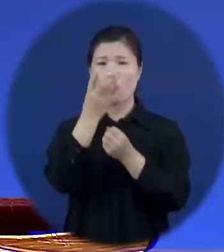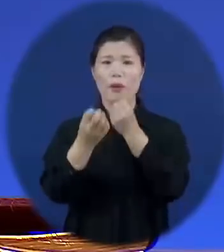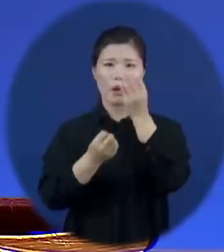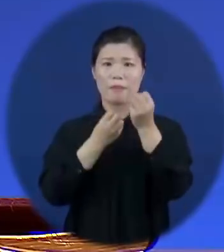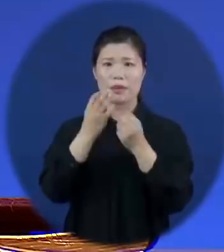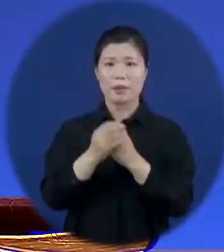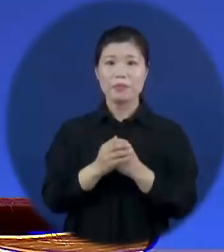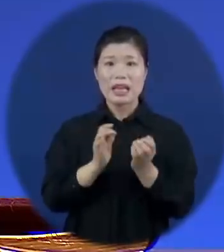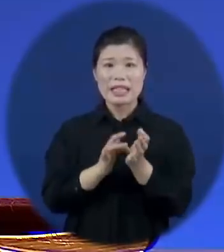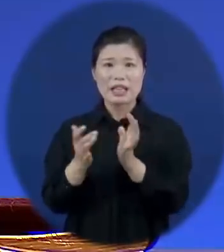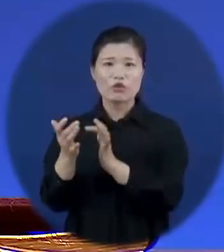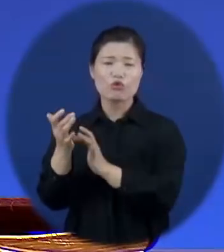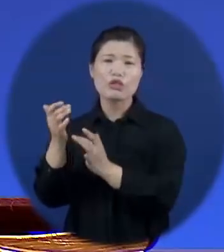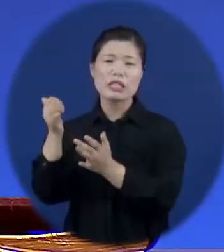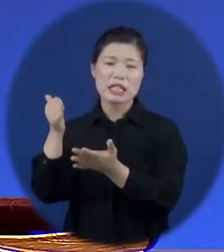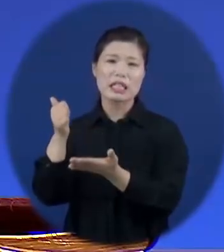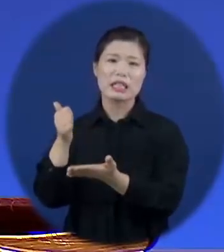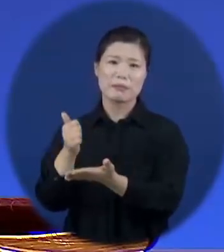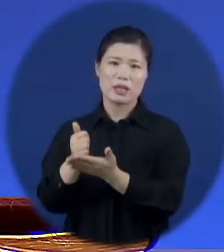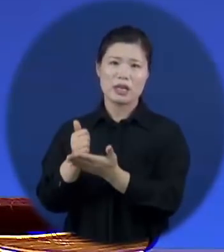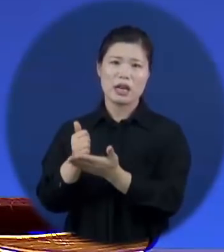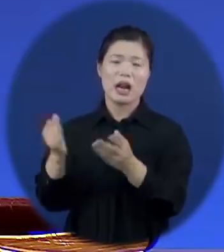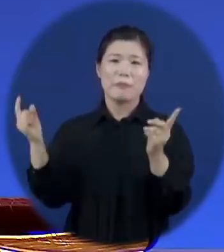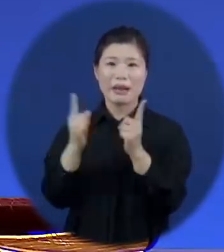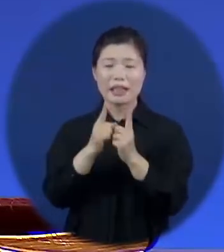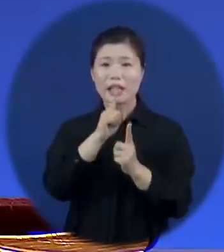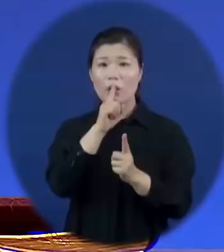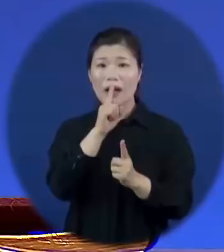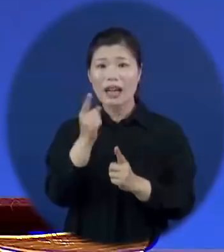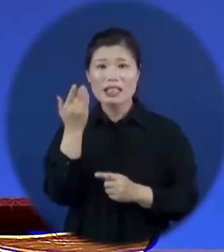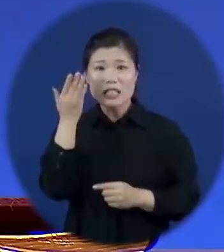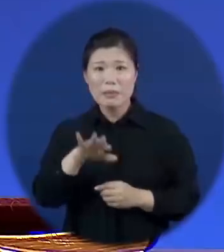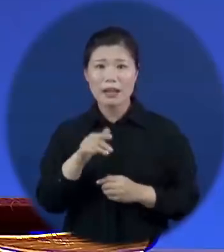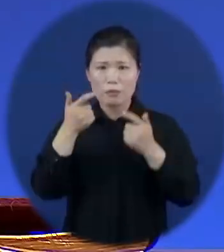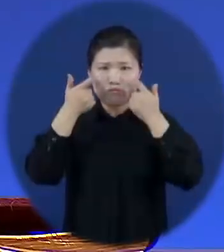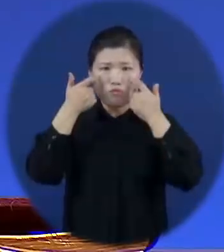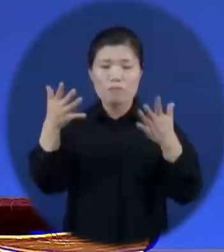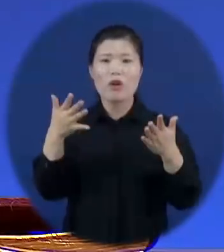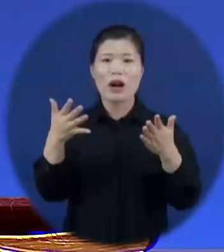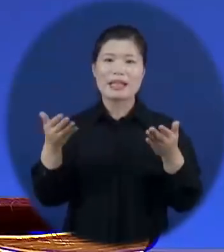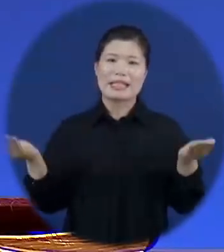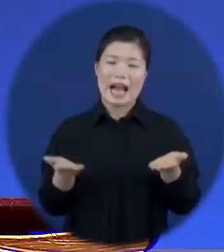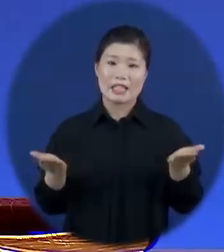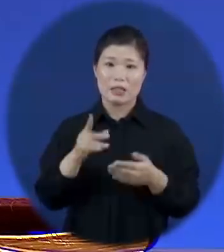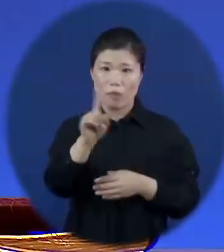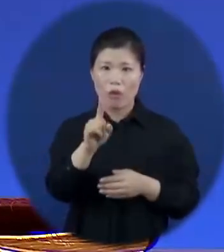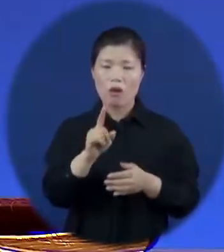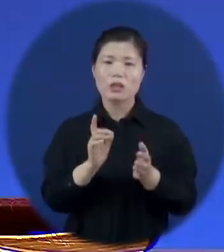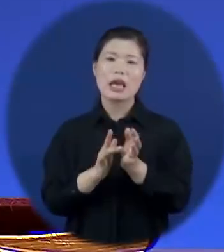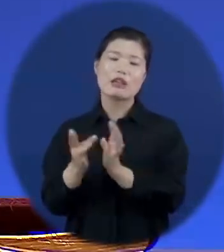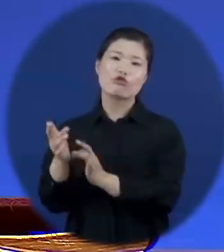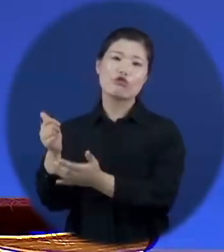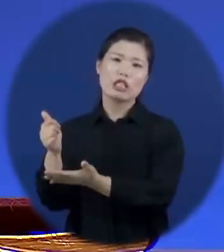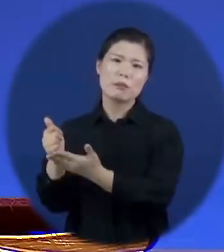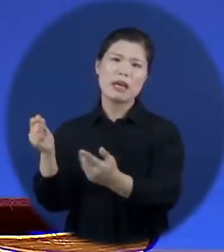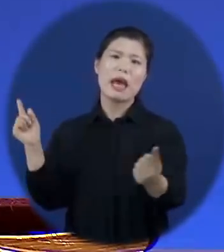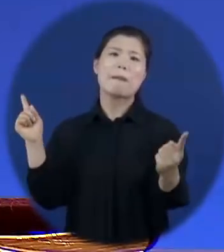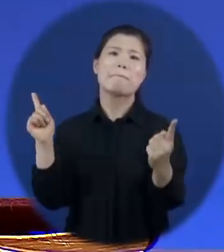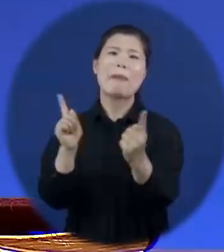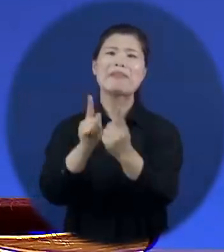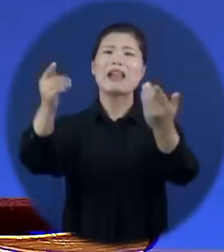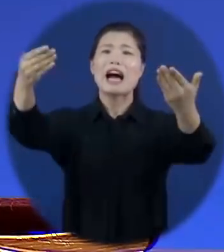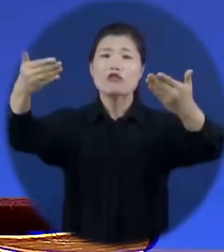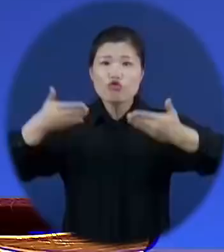고백합니다. 예수님을 만난 이야기는 너무나도 다양합니다. 그러나 한 가지 분명한 사실이 있습니다. 예수님이